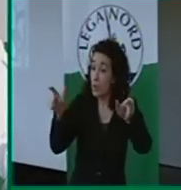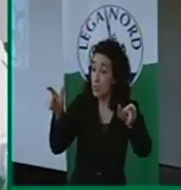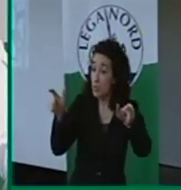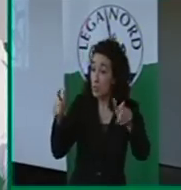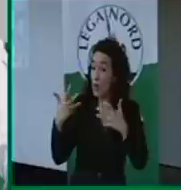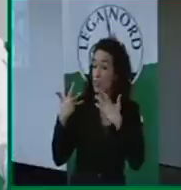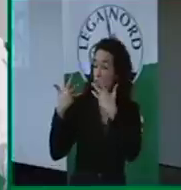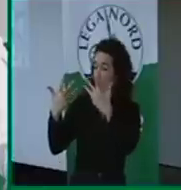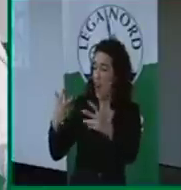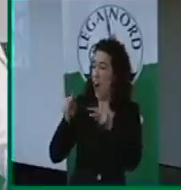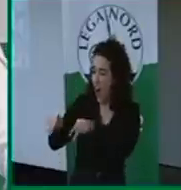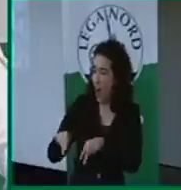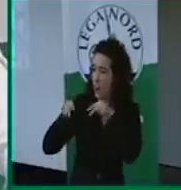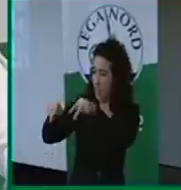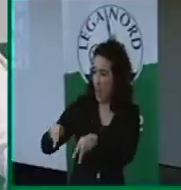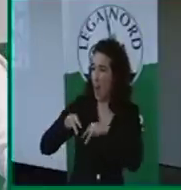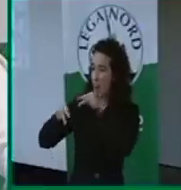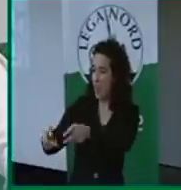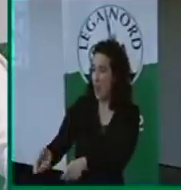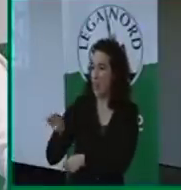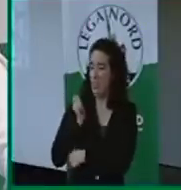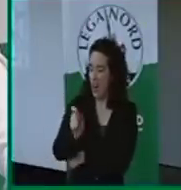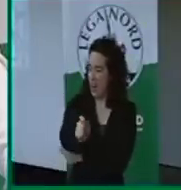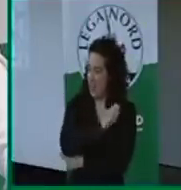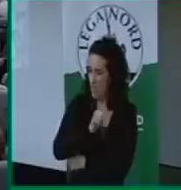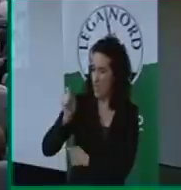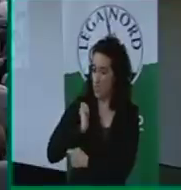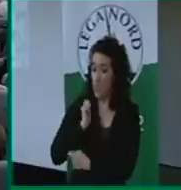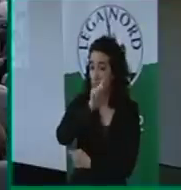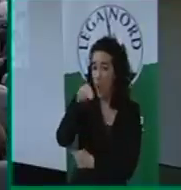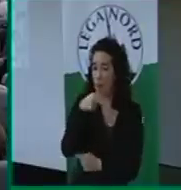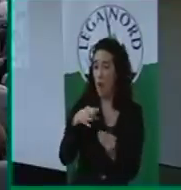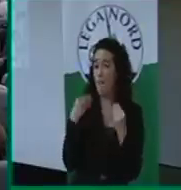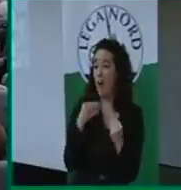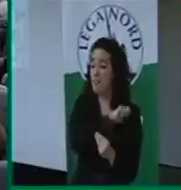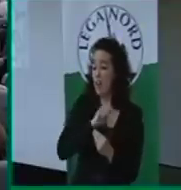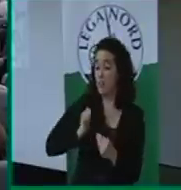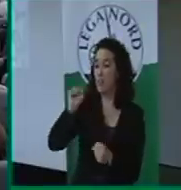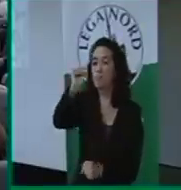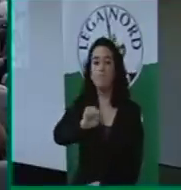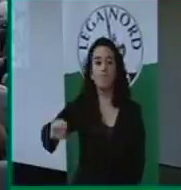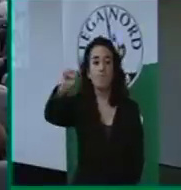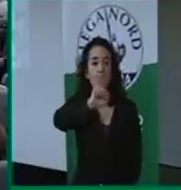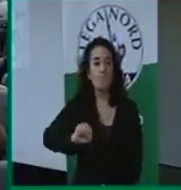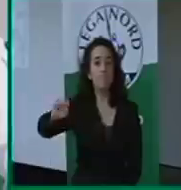nostri padri e dei nostri genitori l'euro soprattutto l'euro